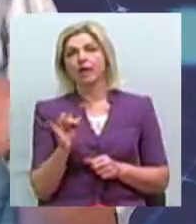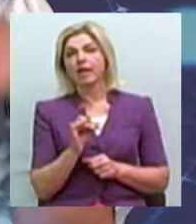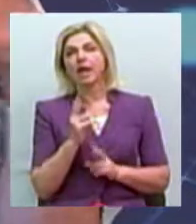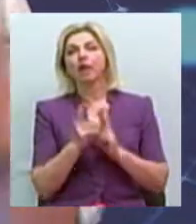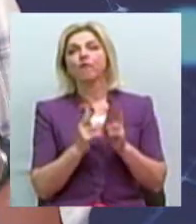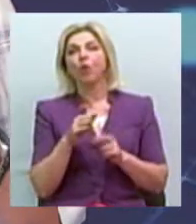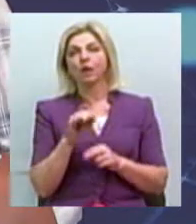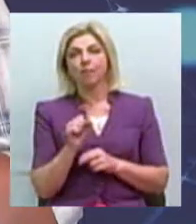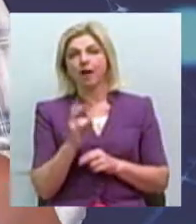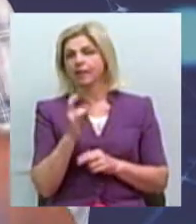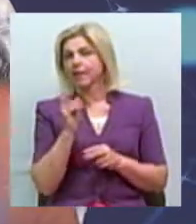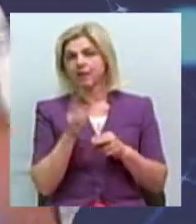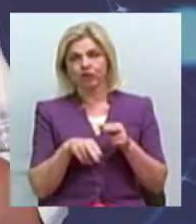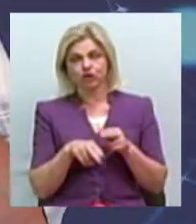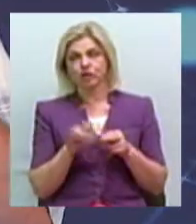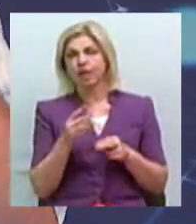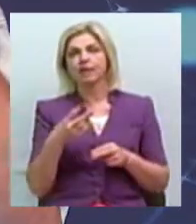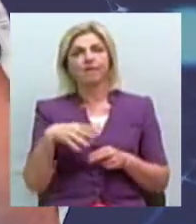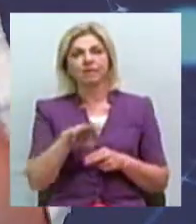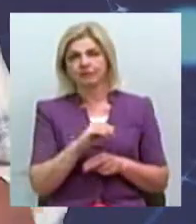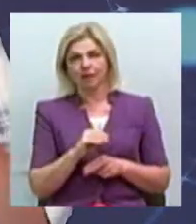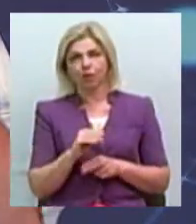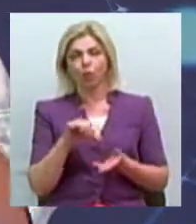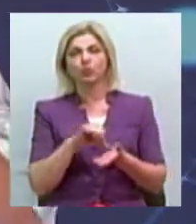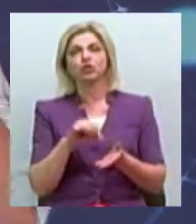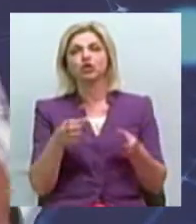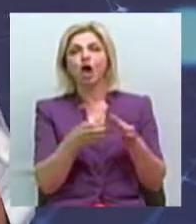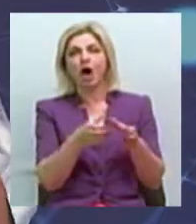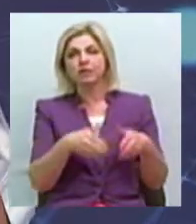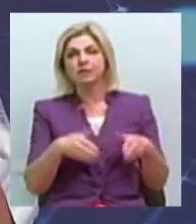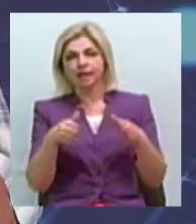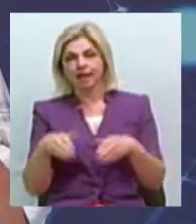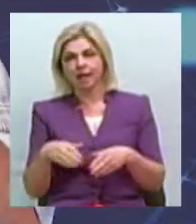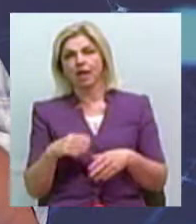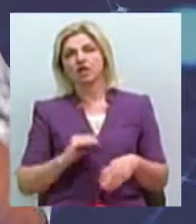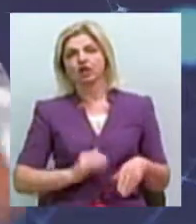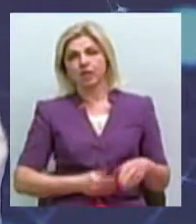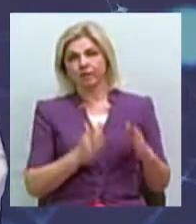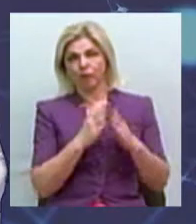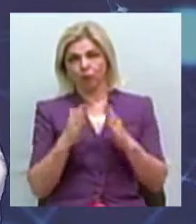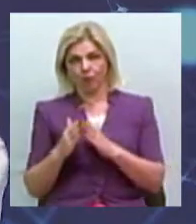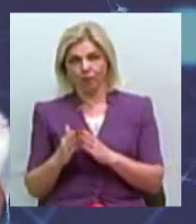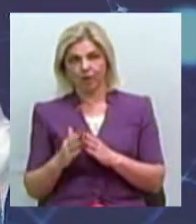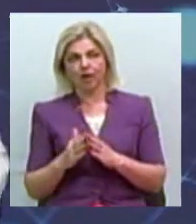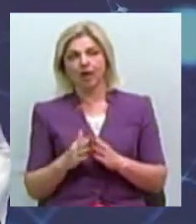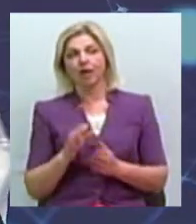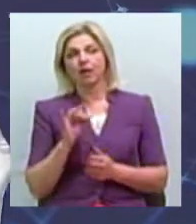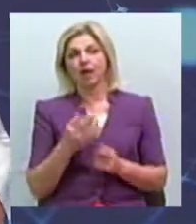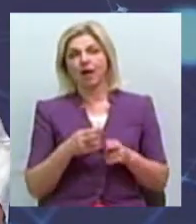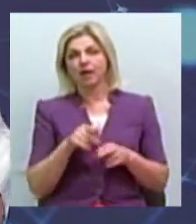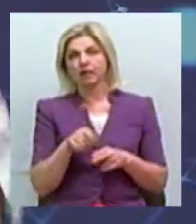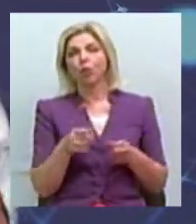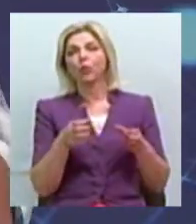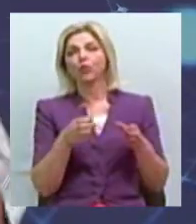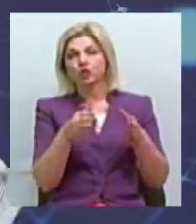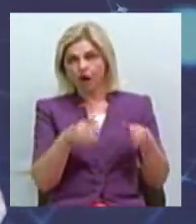реформа же еще не завершена, и не все участки частного сектора оформлены. И этот участок, эти